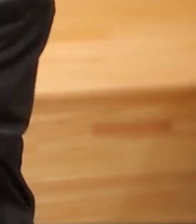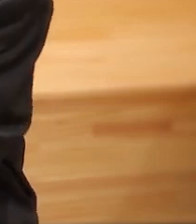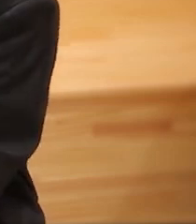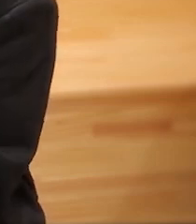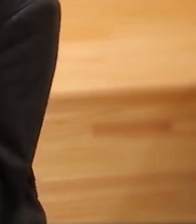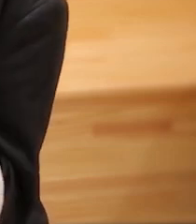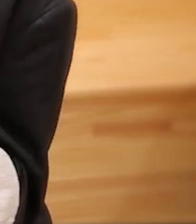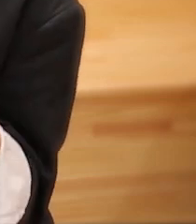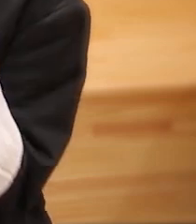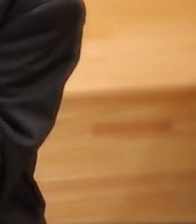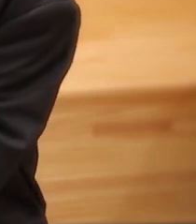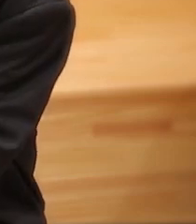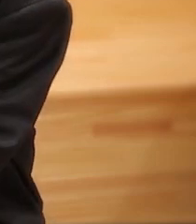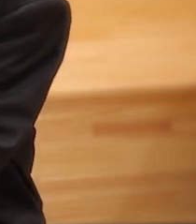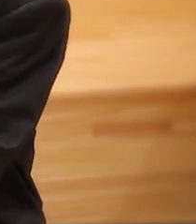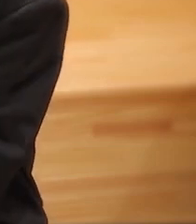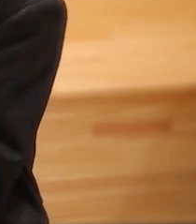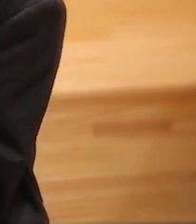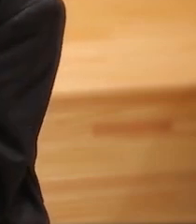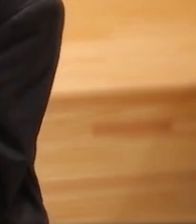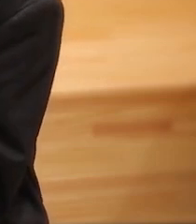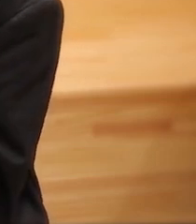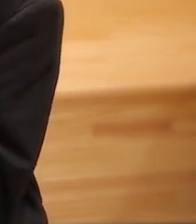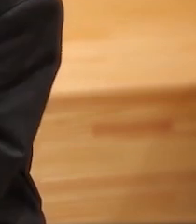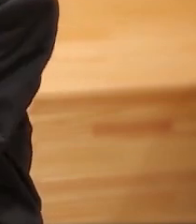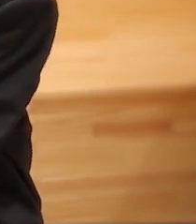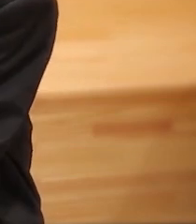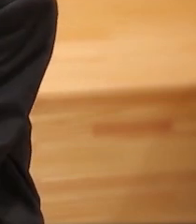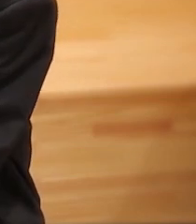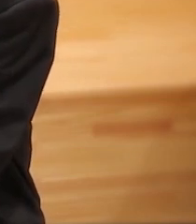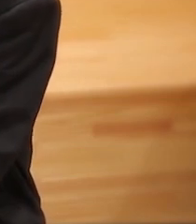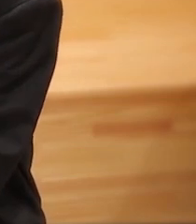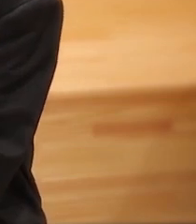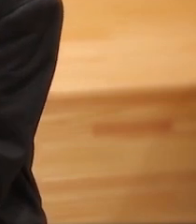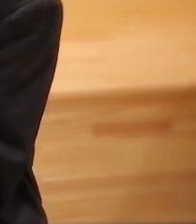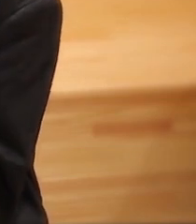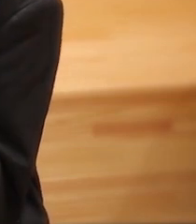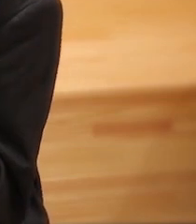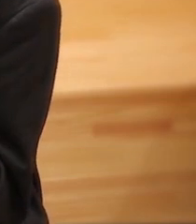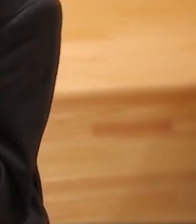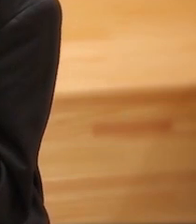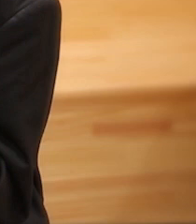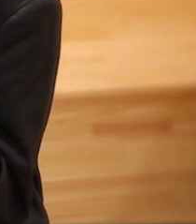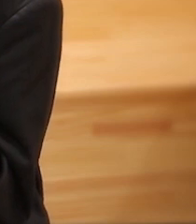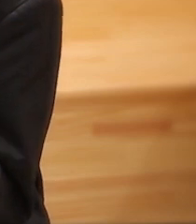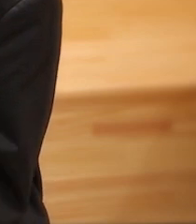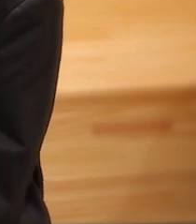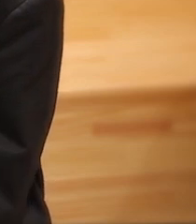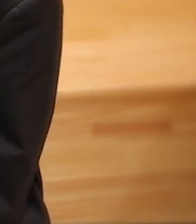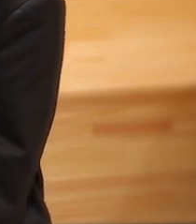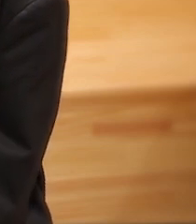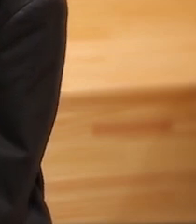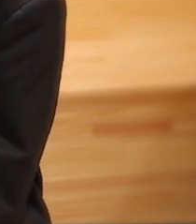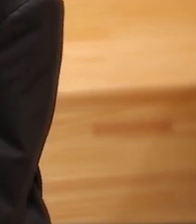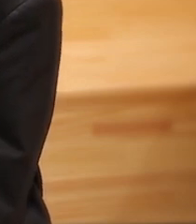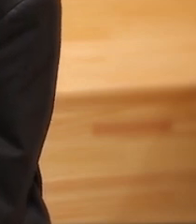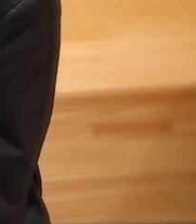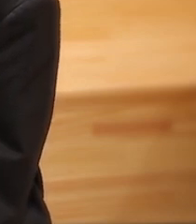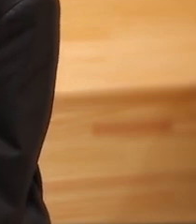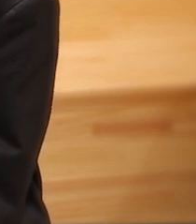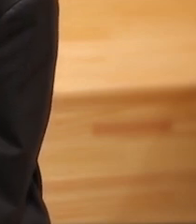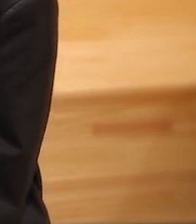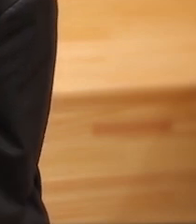청각장애인이 공무원하면 드는 생각에 대해 수어로 설명하고 있다. 공무원은 대단하고 멋있다고